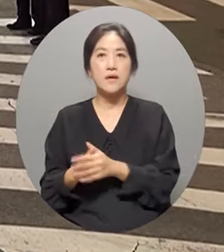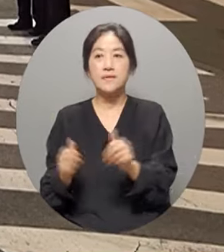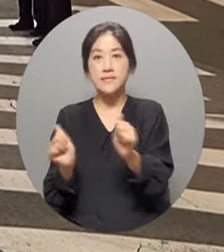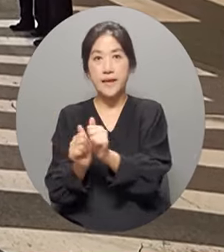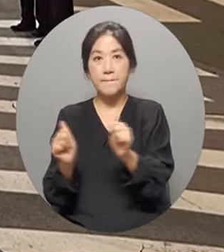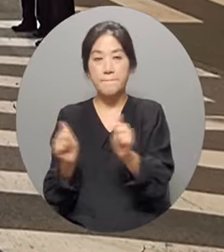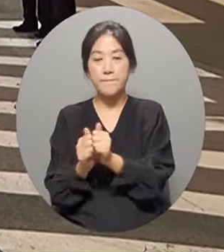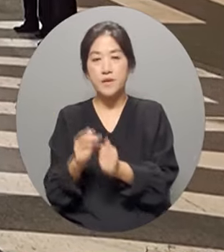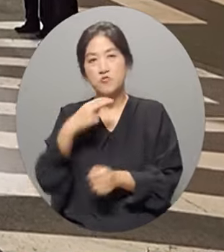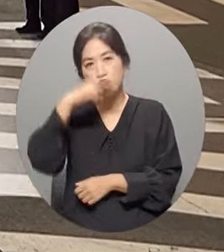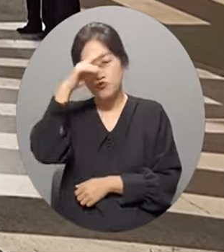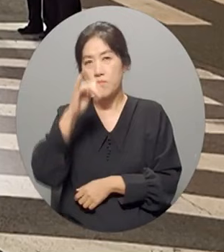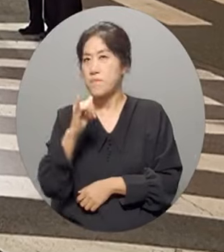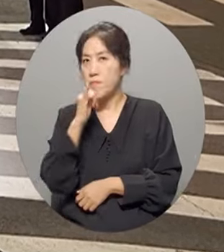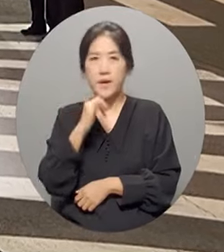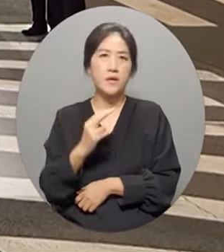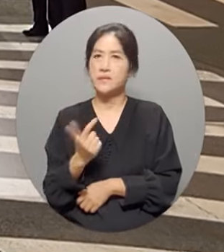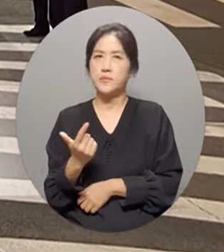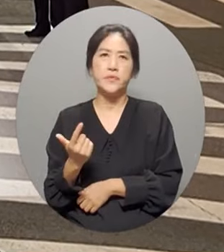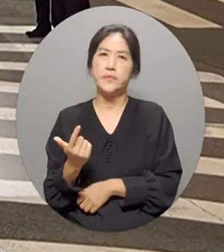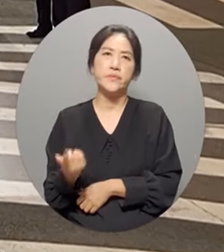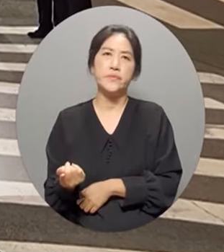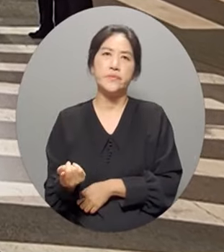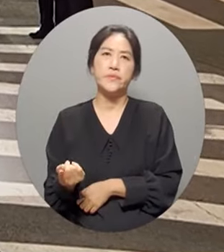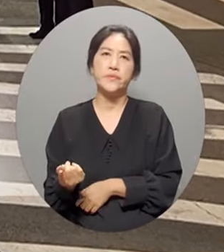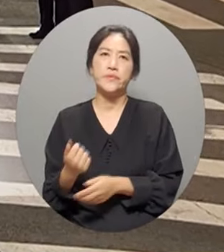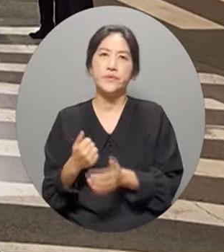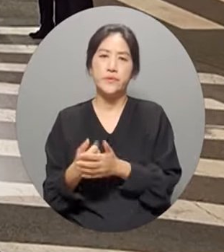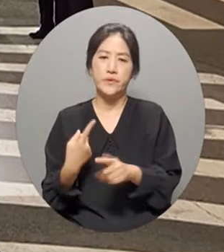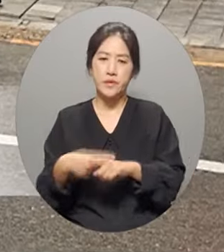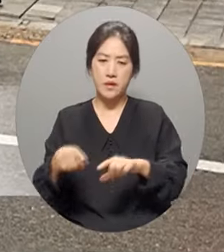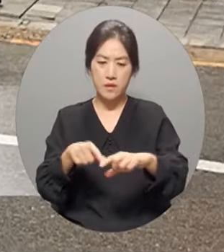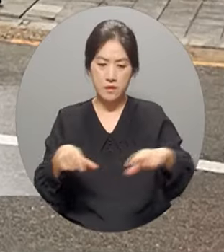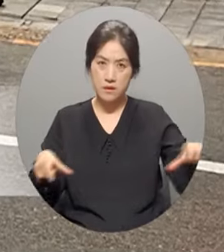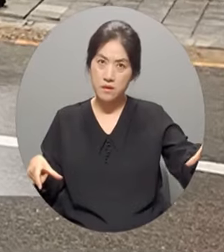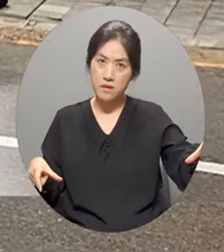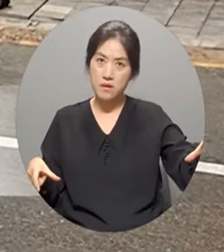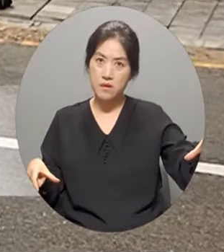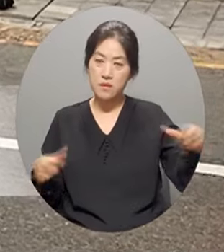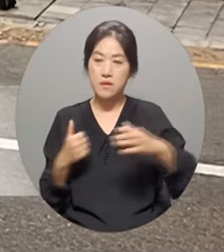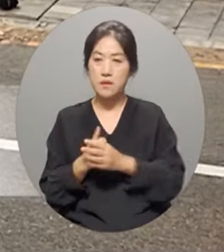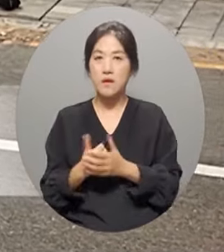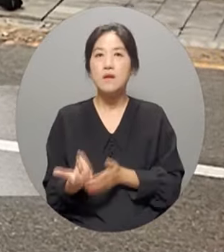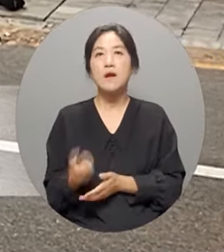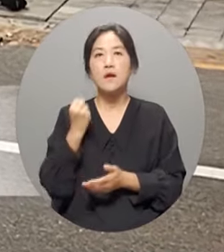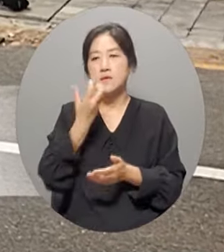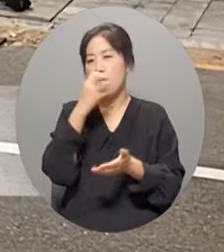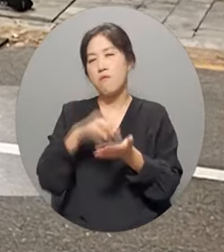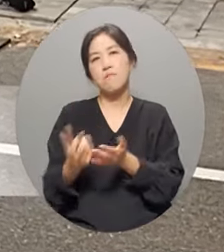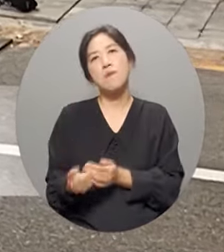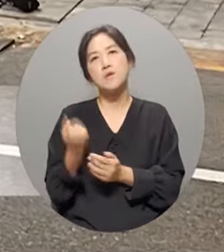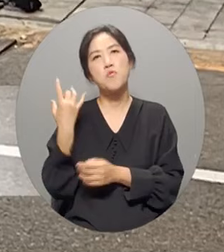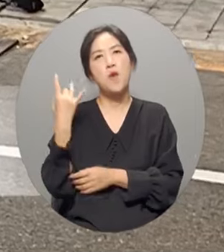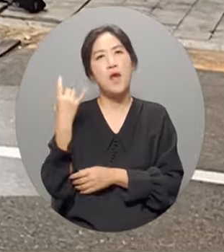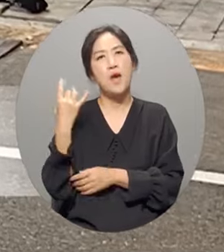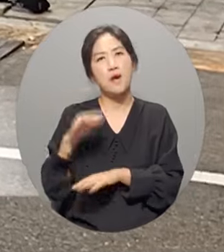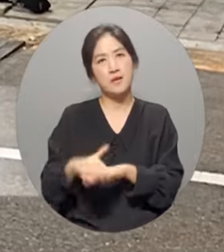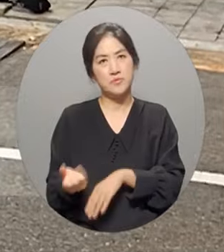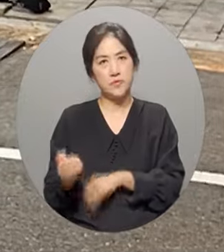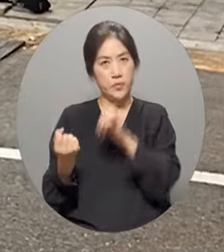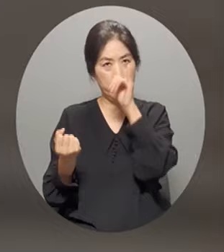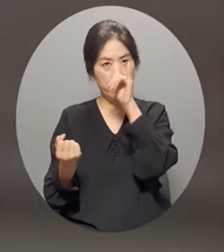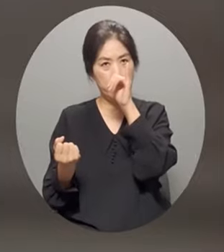남성은 음주나 마약을 한 상태는 아니었고 사용한 흉기와 관련해선 도검 소지 허가를 받아뒀던 걸로